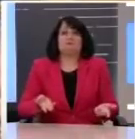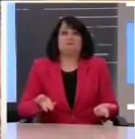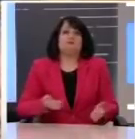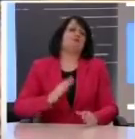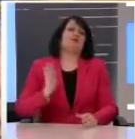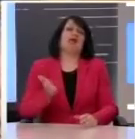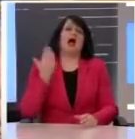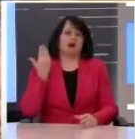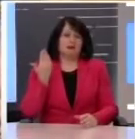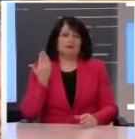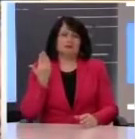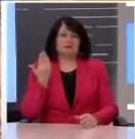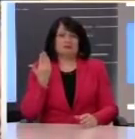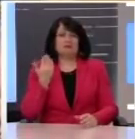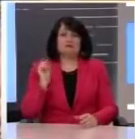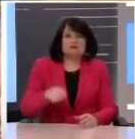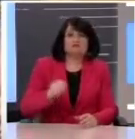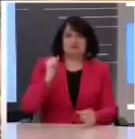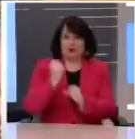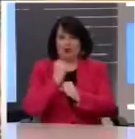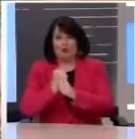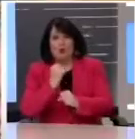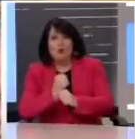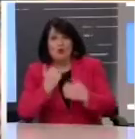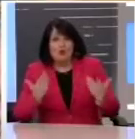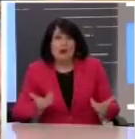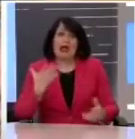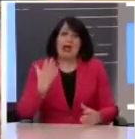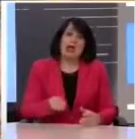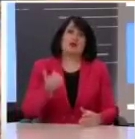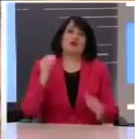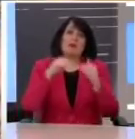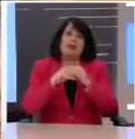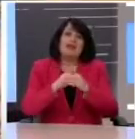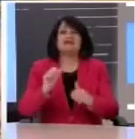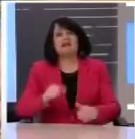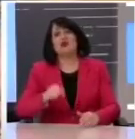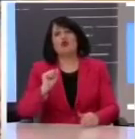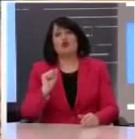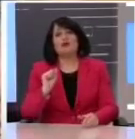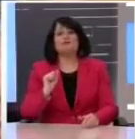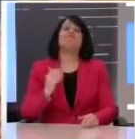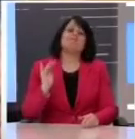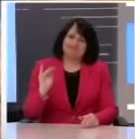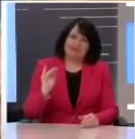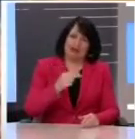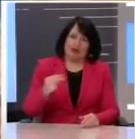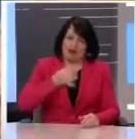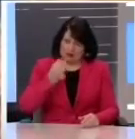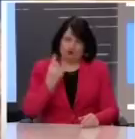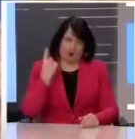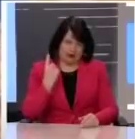αν ξεκίνησαν ή δεν ξεκίνησαν οι δουλειές, αν ενισχύθηκαν ή δεν ενισχύθηκαν οι επενδύσεις, κύριε Θοδωράκη, ένα πράγμα θα σας